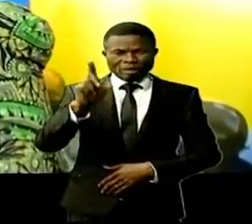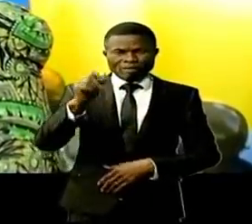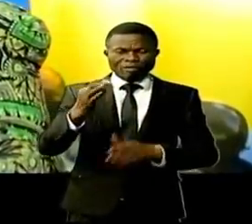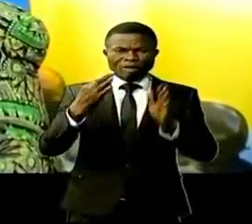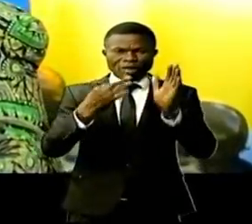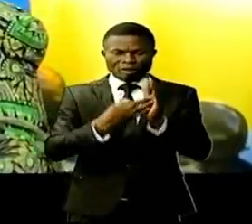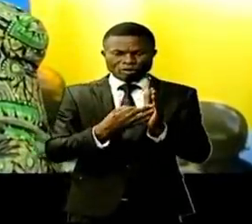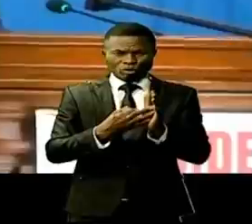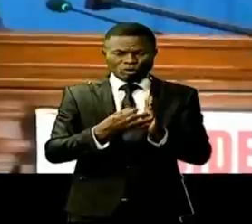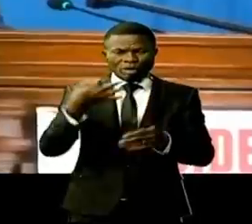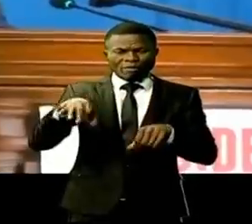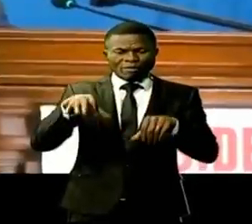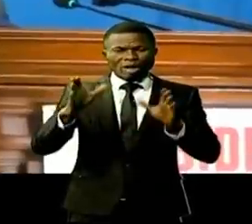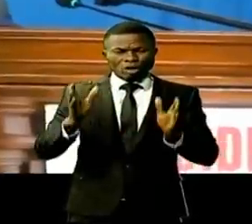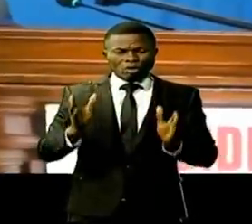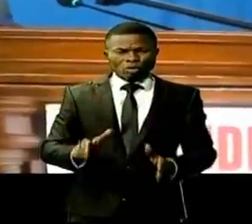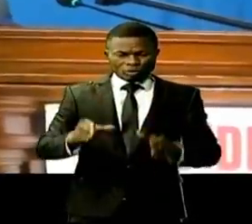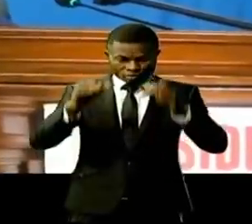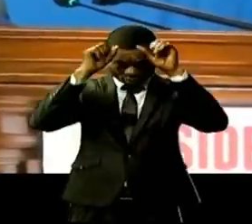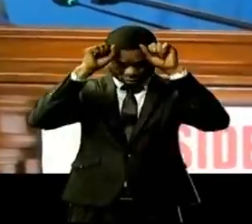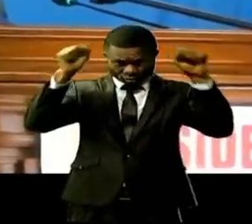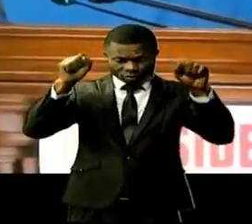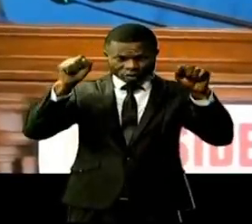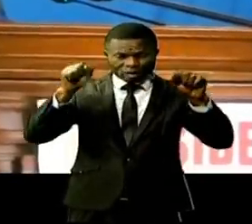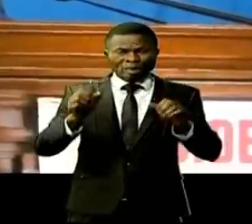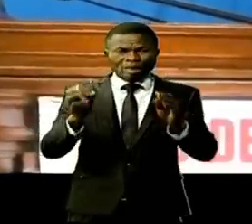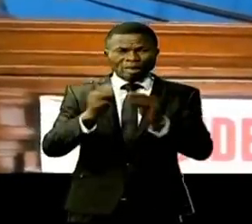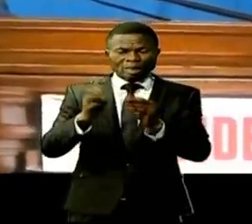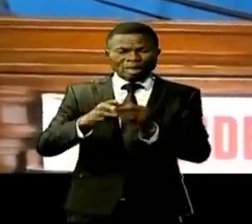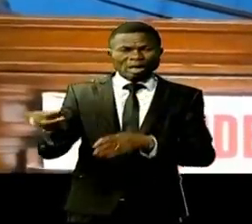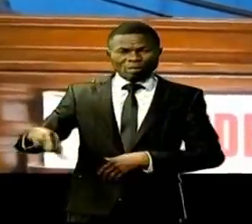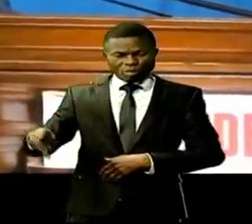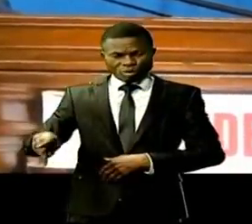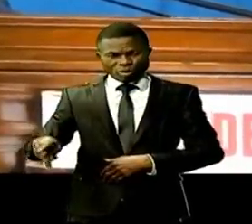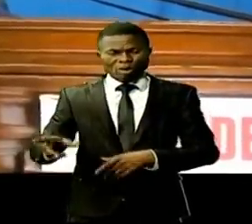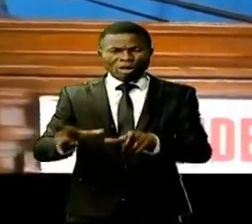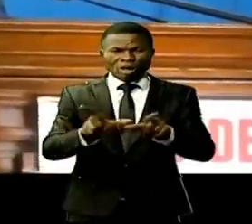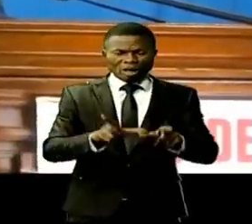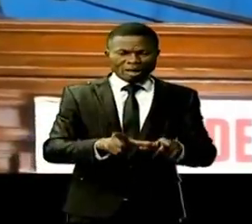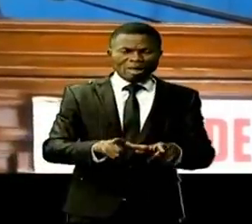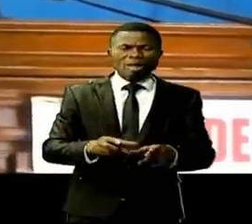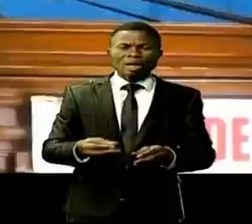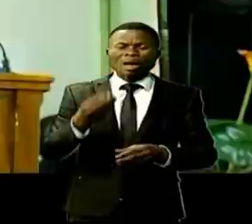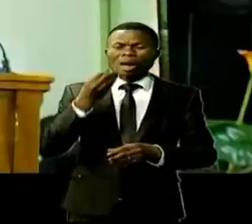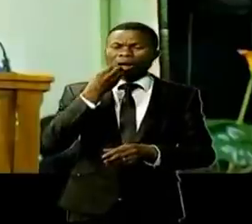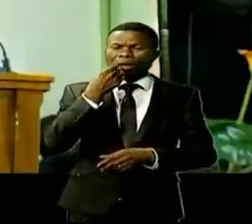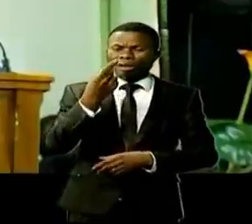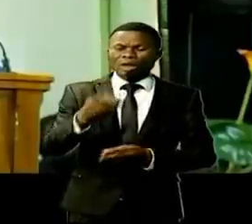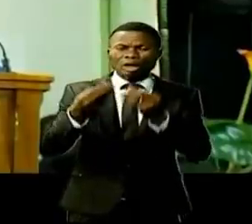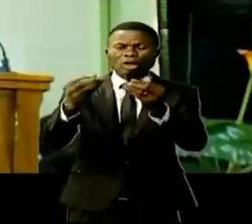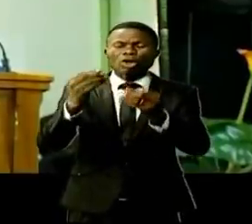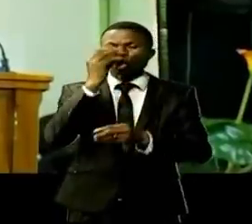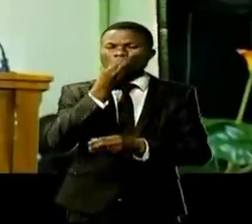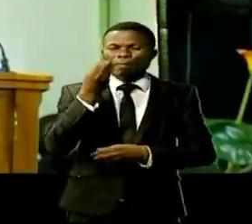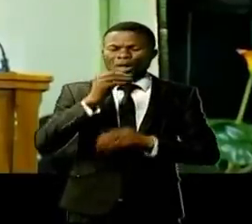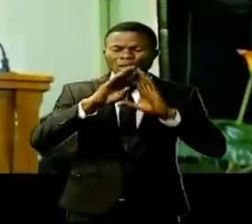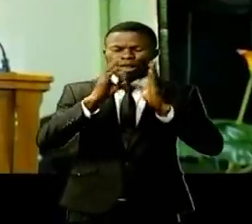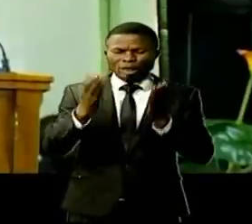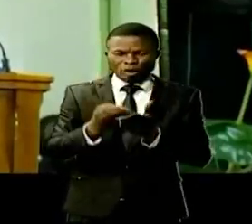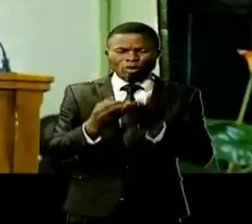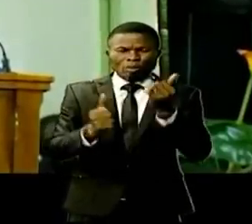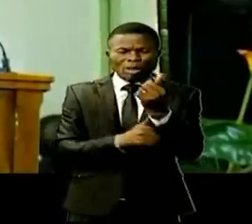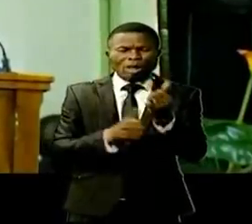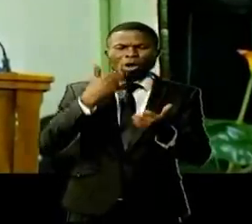1 610 739 620 830 et 28 cents francs congolais. Le président de l'organe délibérant du Lualaba a ensuite donné la parole à ses collègues qui ont tous félicité les